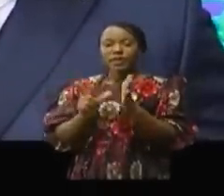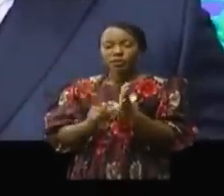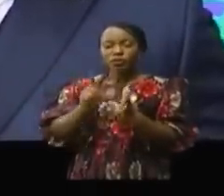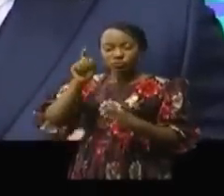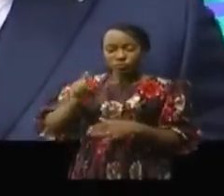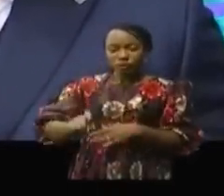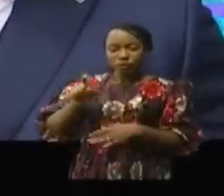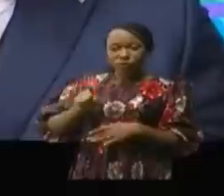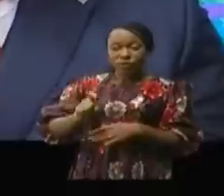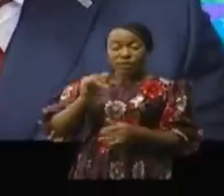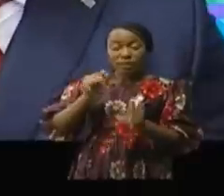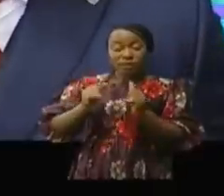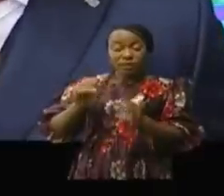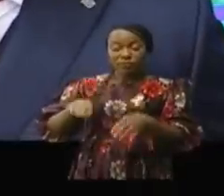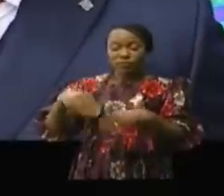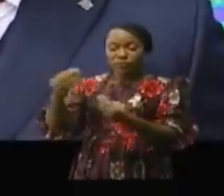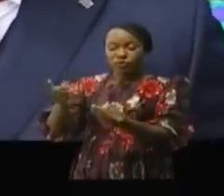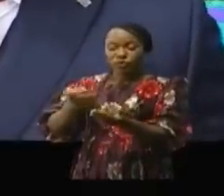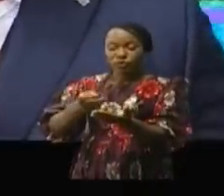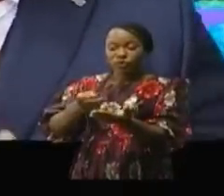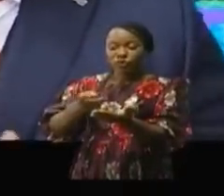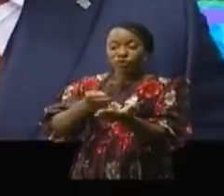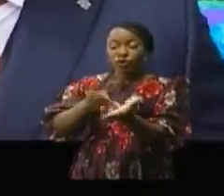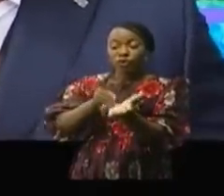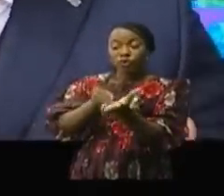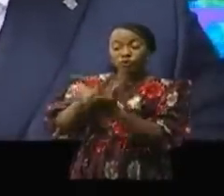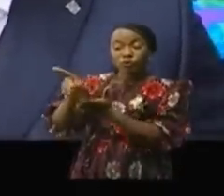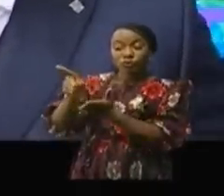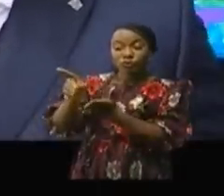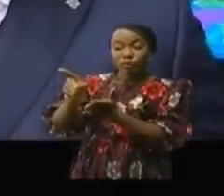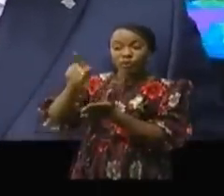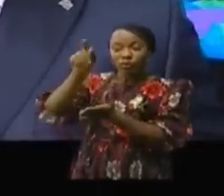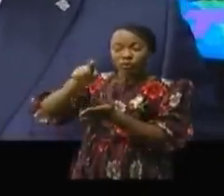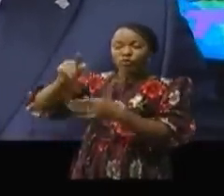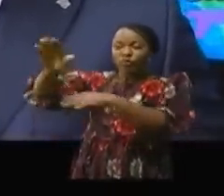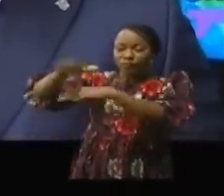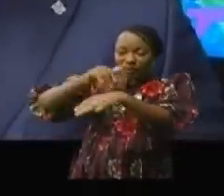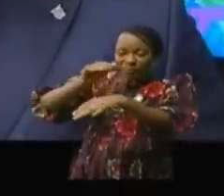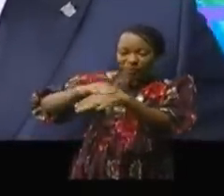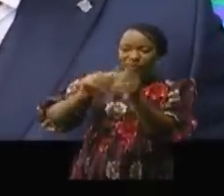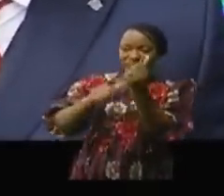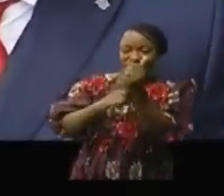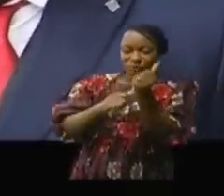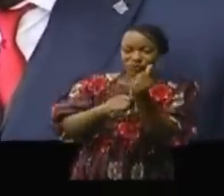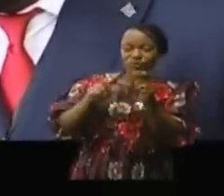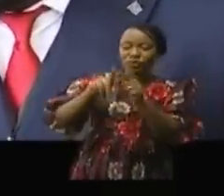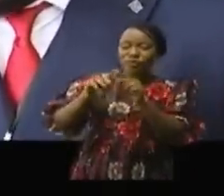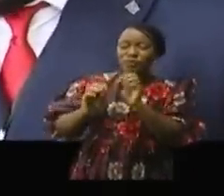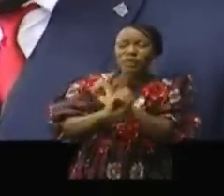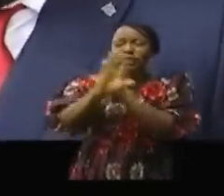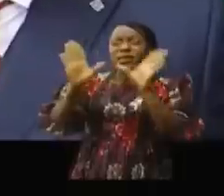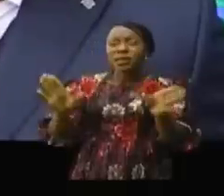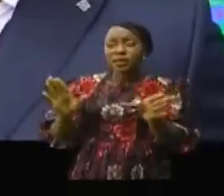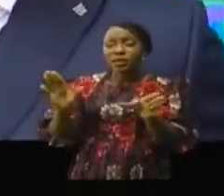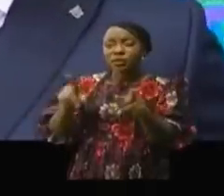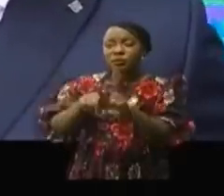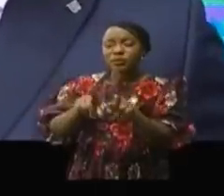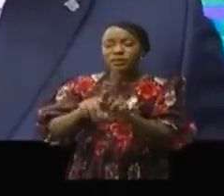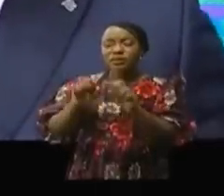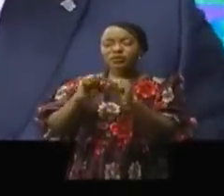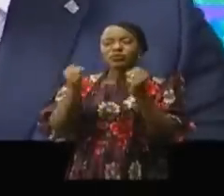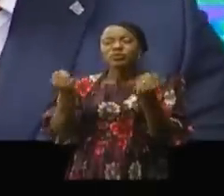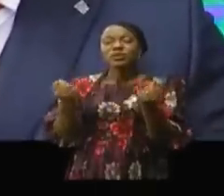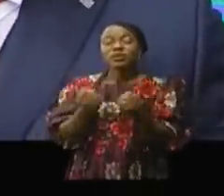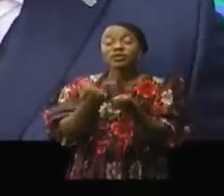que s'il faut attribuer les droits d'hydrocarbures, il faut passer par un appel d'offres, assurer la transparence à toutes les sociétés